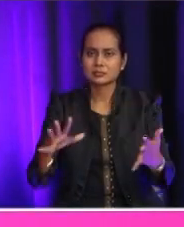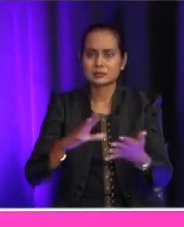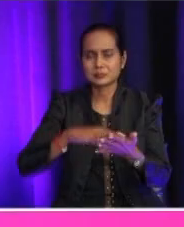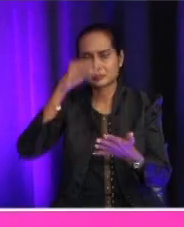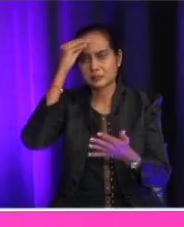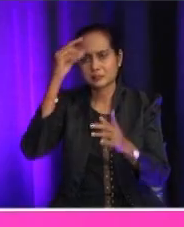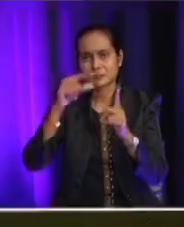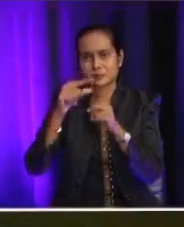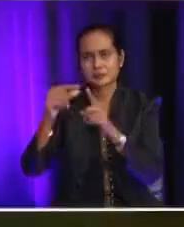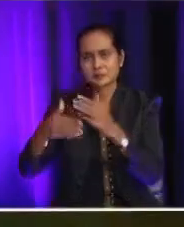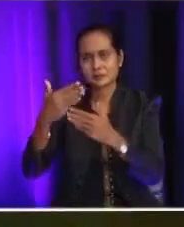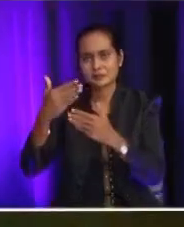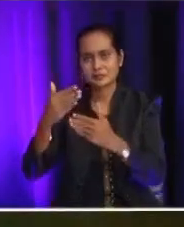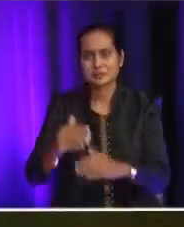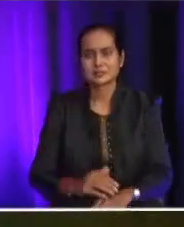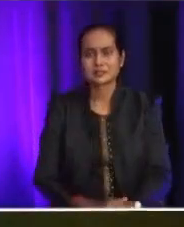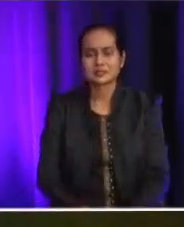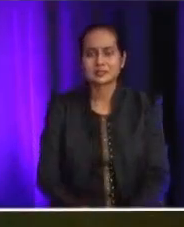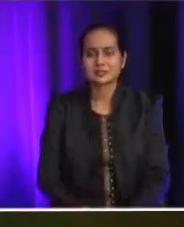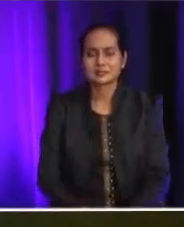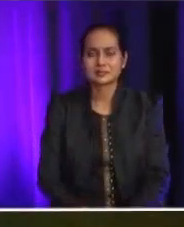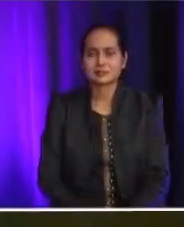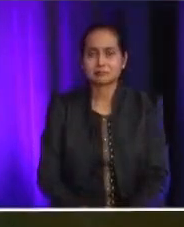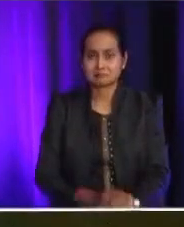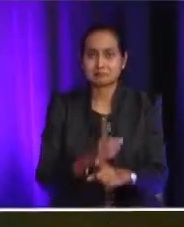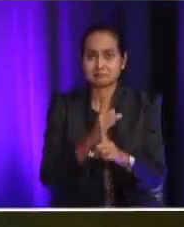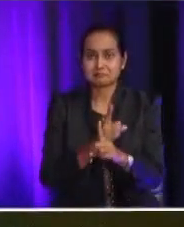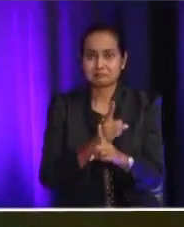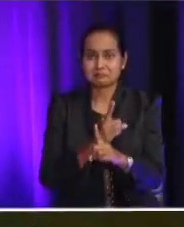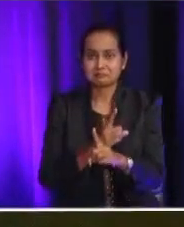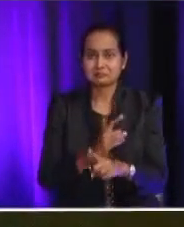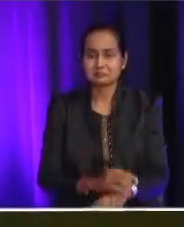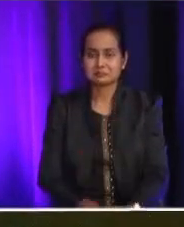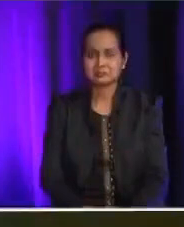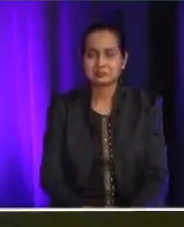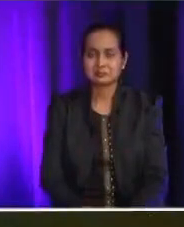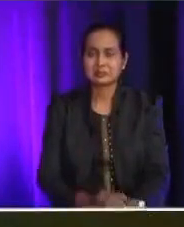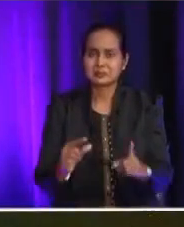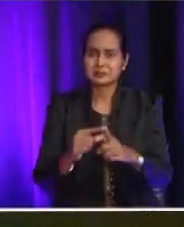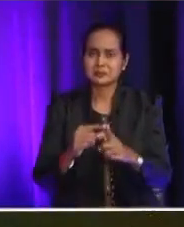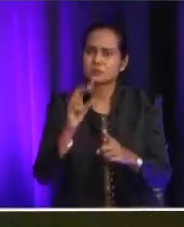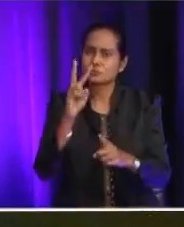mudah. Betul ke Akmal? Betul cikgu. Seperti dua suku kata.